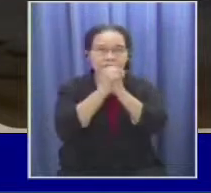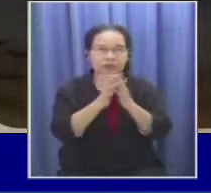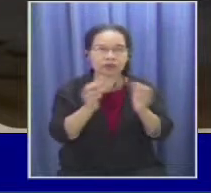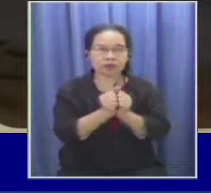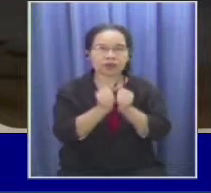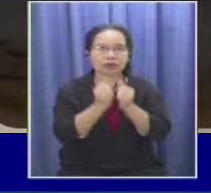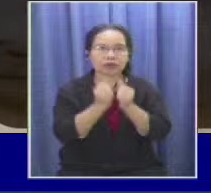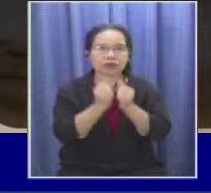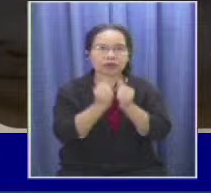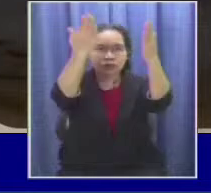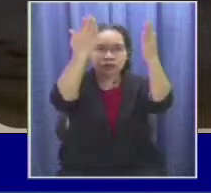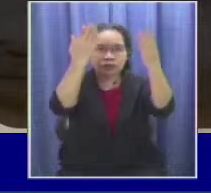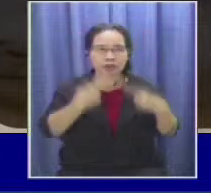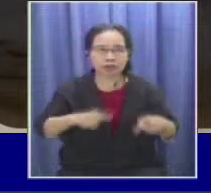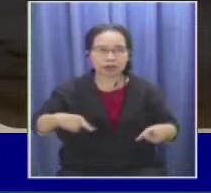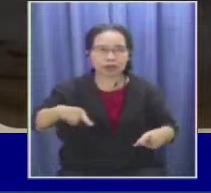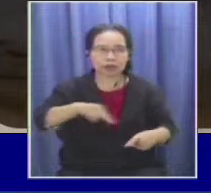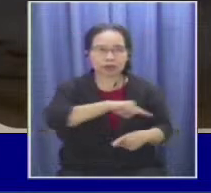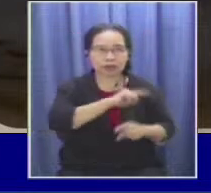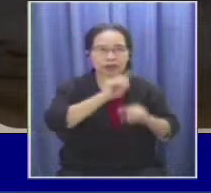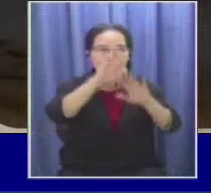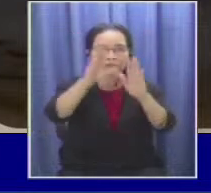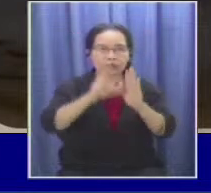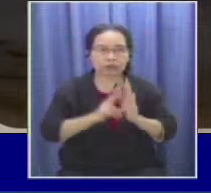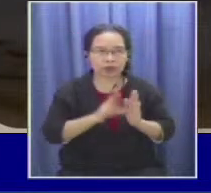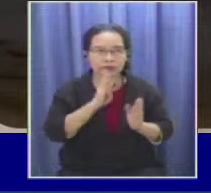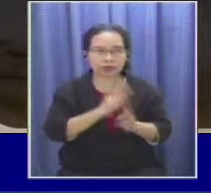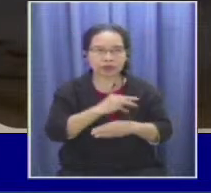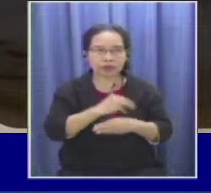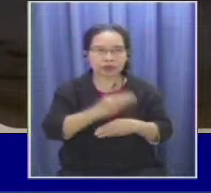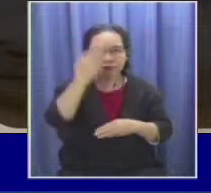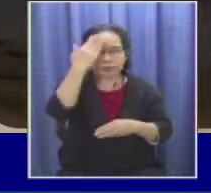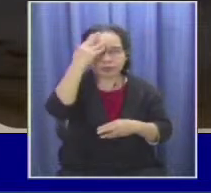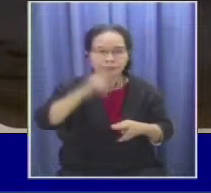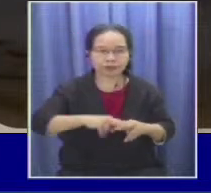ne nkotosrɛ yɛmma yɛde srɛ